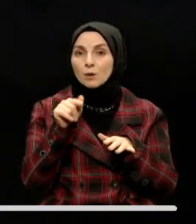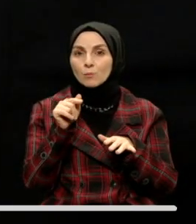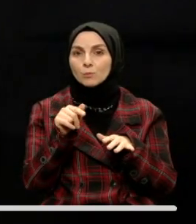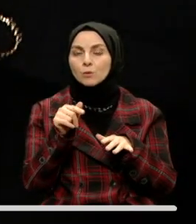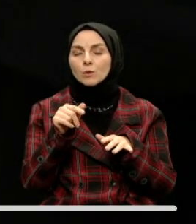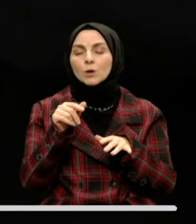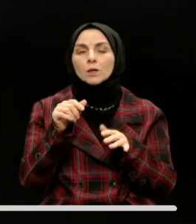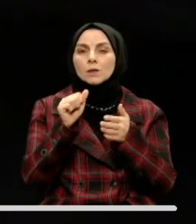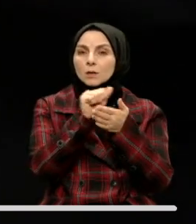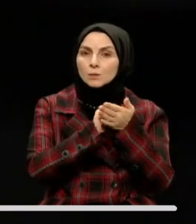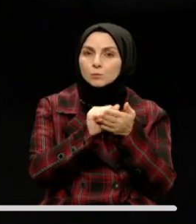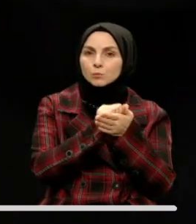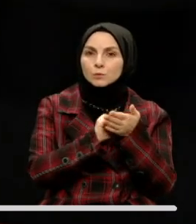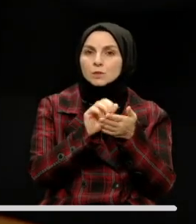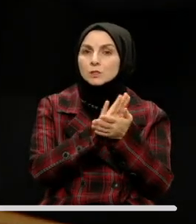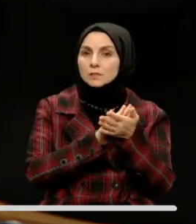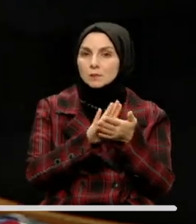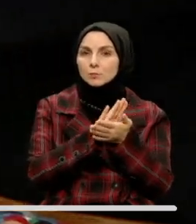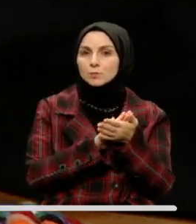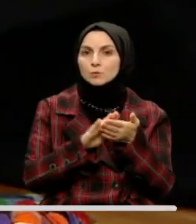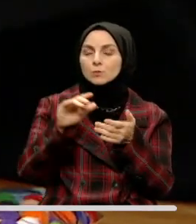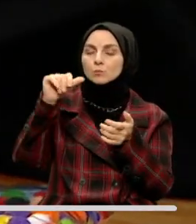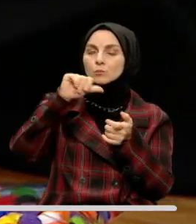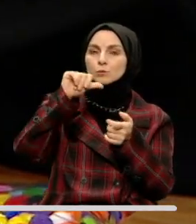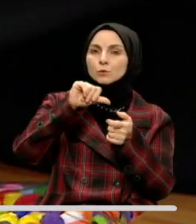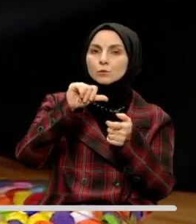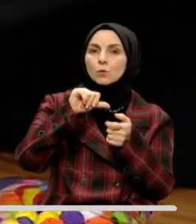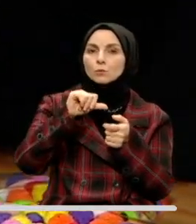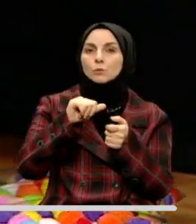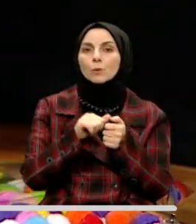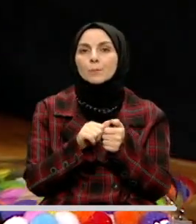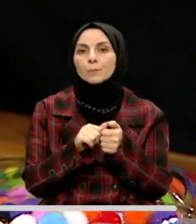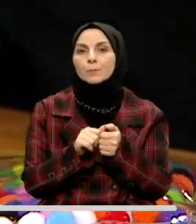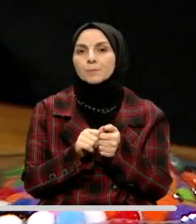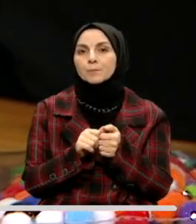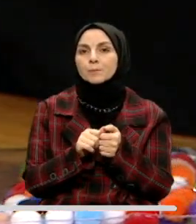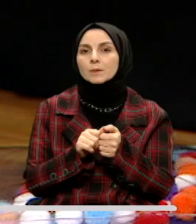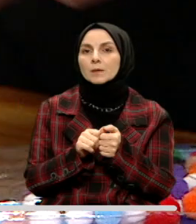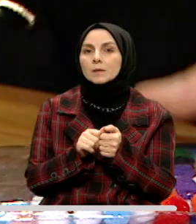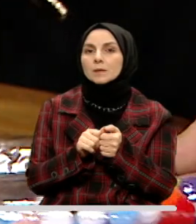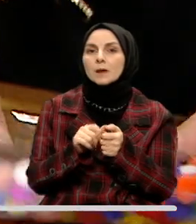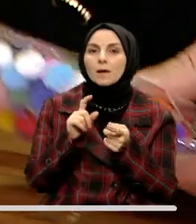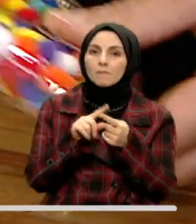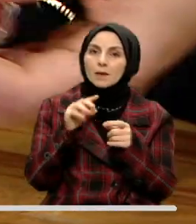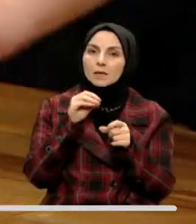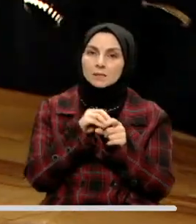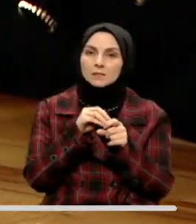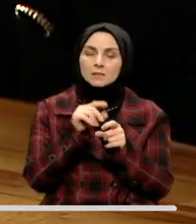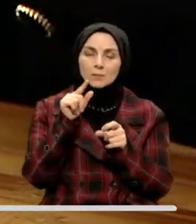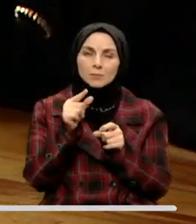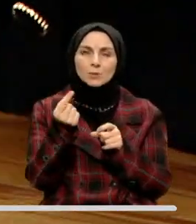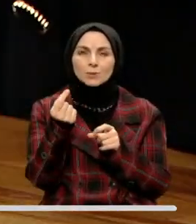sabunu? Evet. Sıvı sabun olabilir her türlü. Ve içerisine bu pimpon